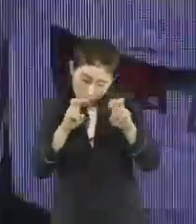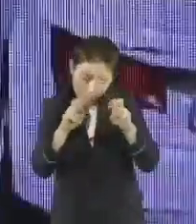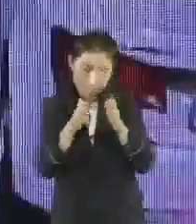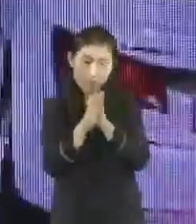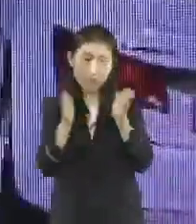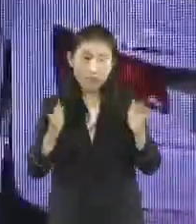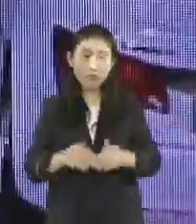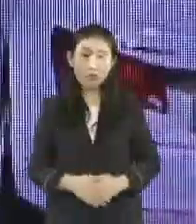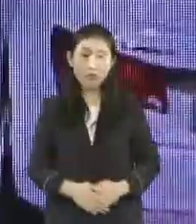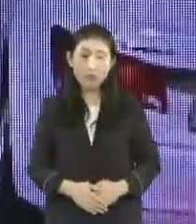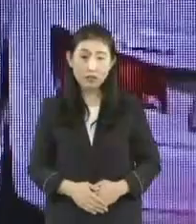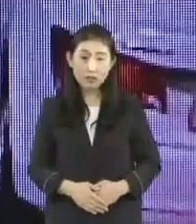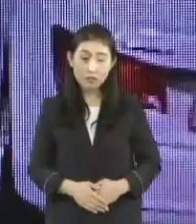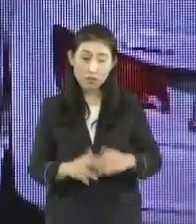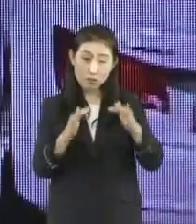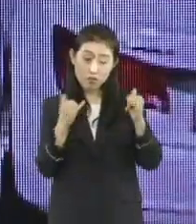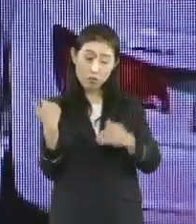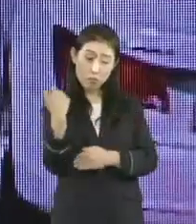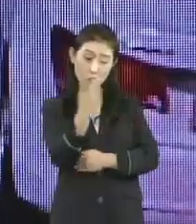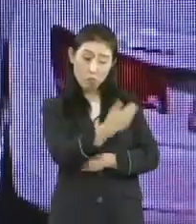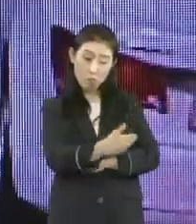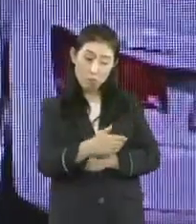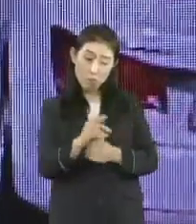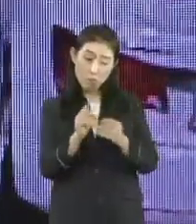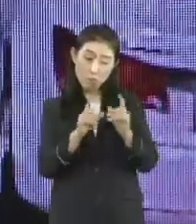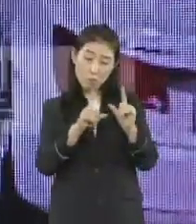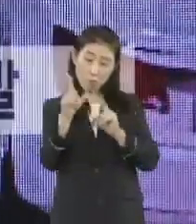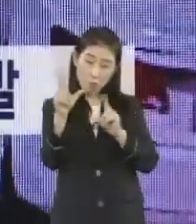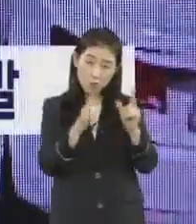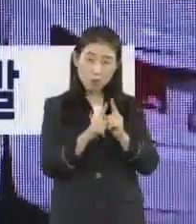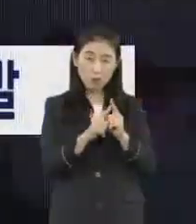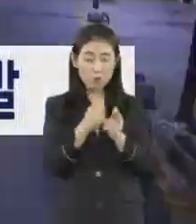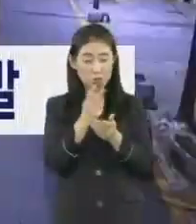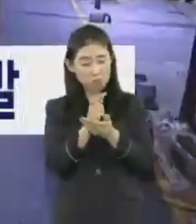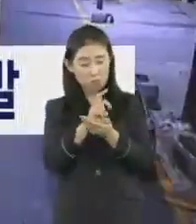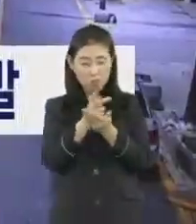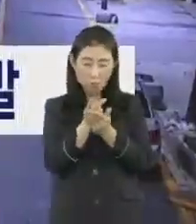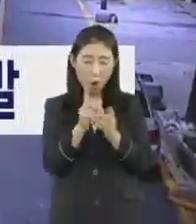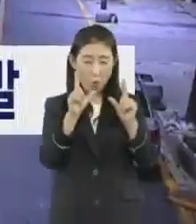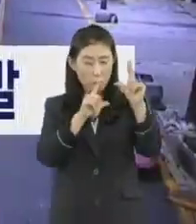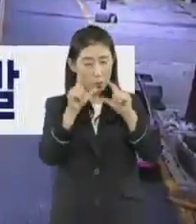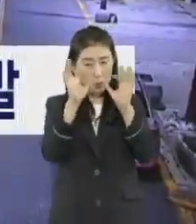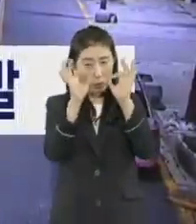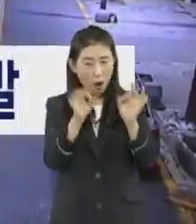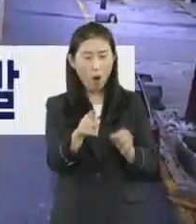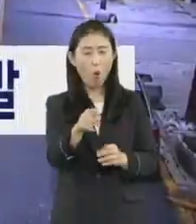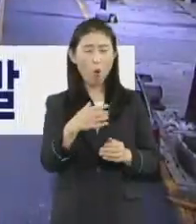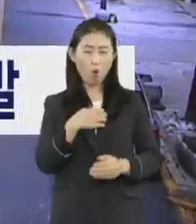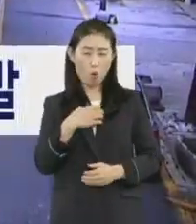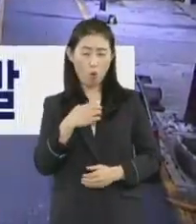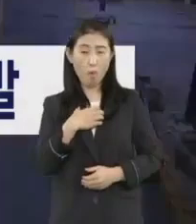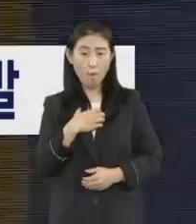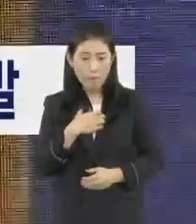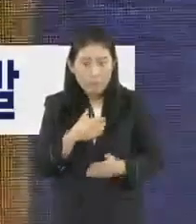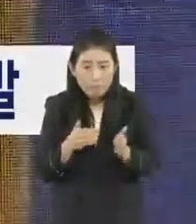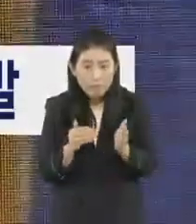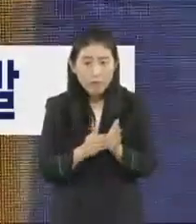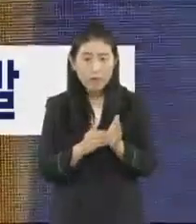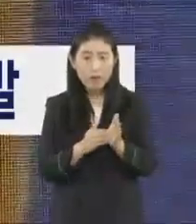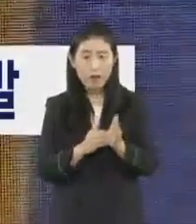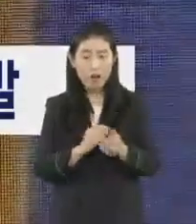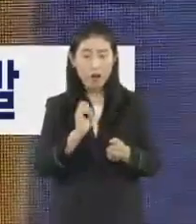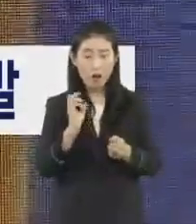시작합니다. 화면 속 사람 몸체의 자세와 관절의 각도 등을 분석해 응급 상황이라는 결론이 나오자